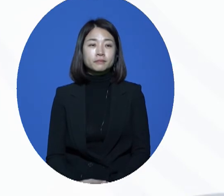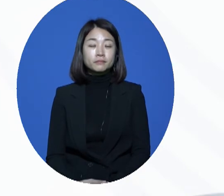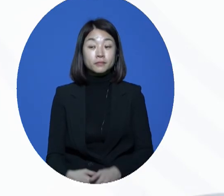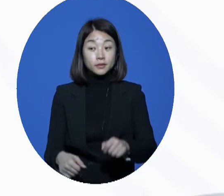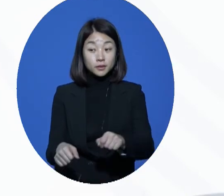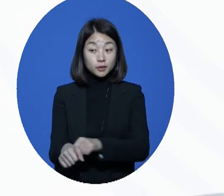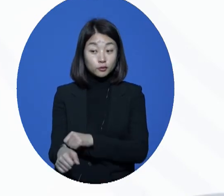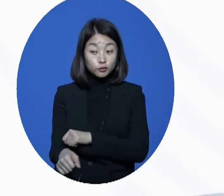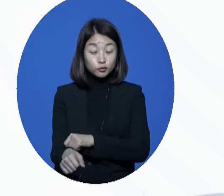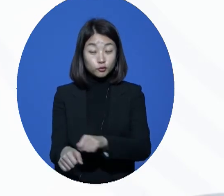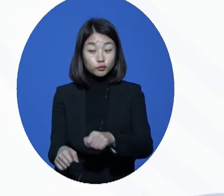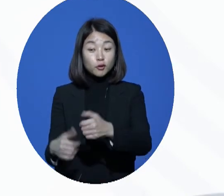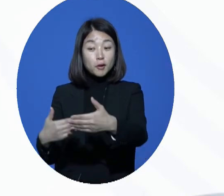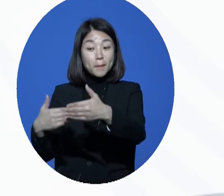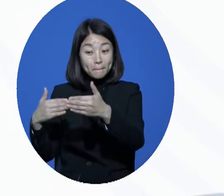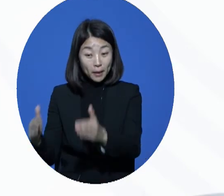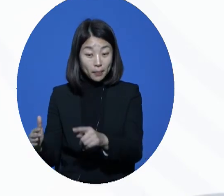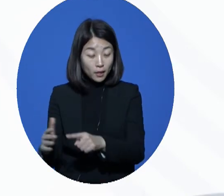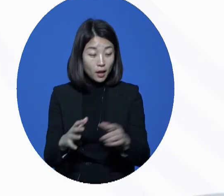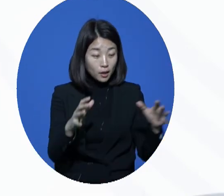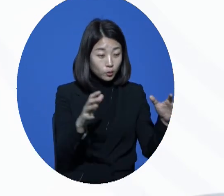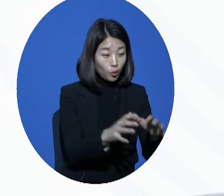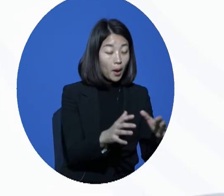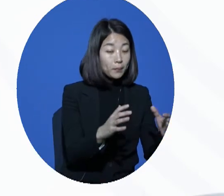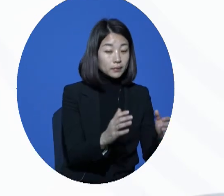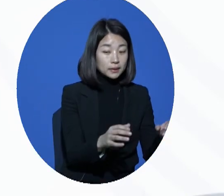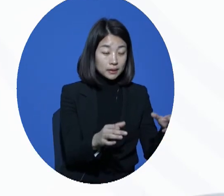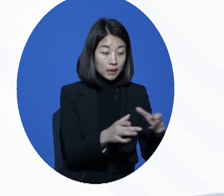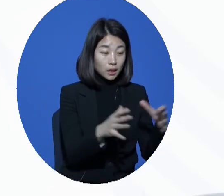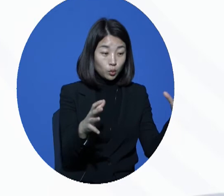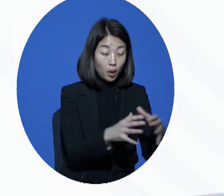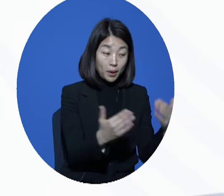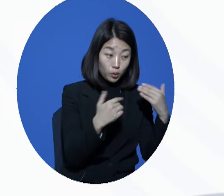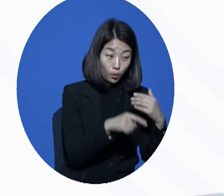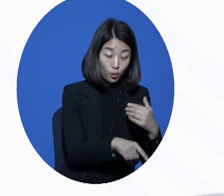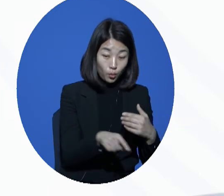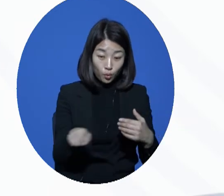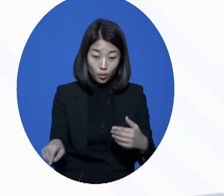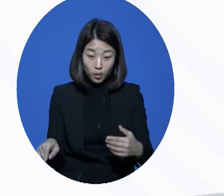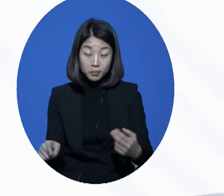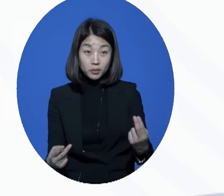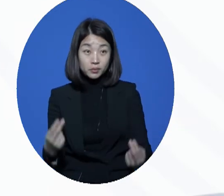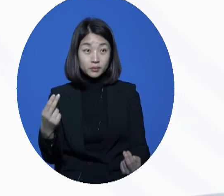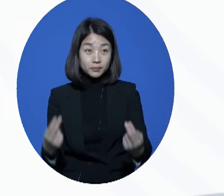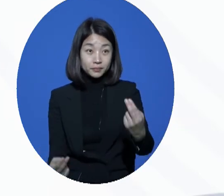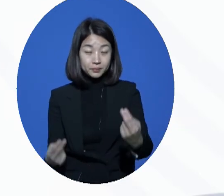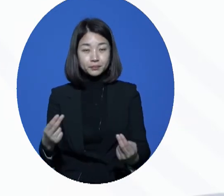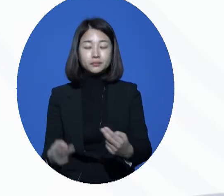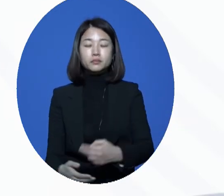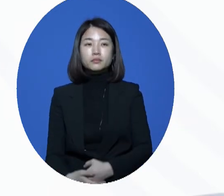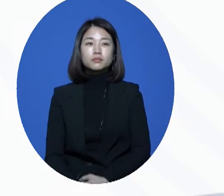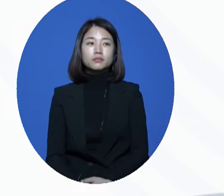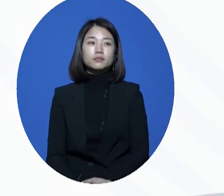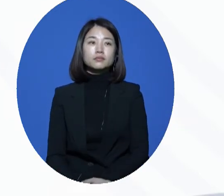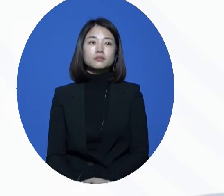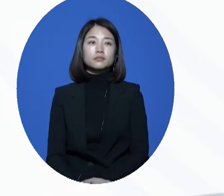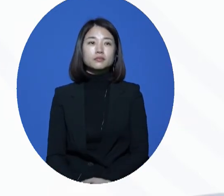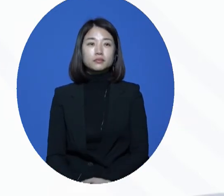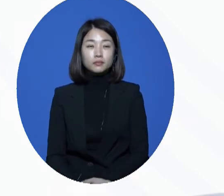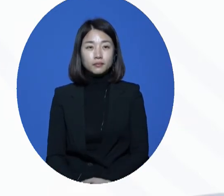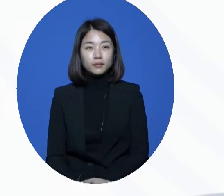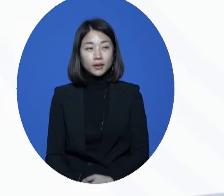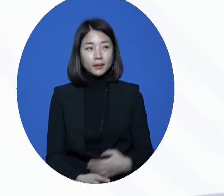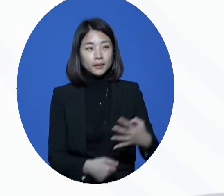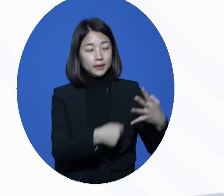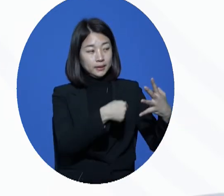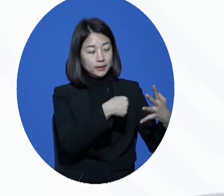특수학급 중심의 통합교육의 한계를 보았습니다. 한국에서는 장애 학생의 소속은 원반이라고 말합니다.